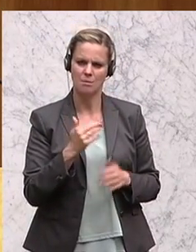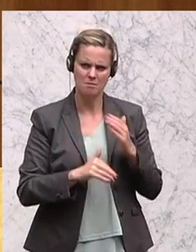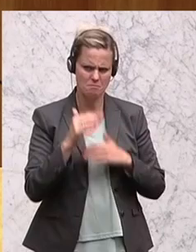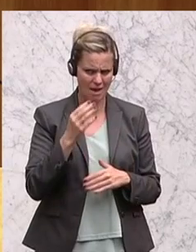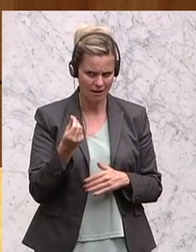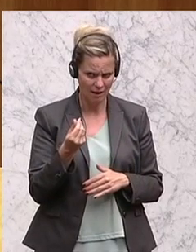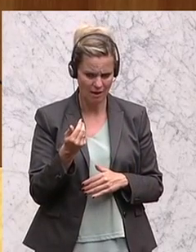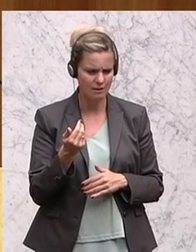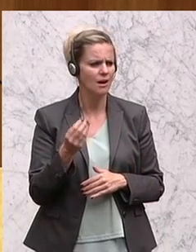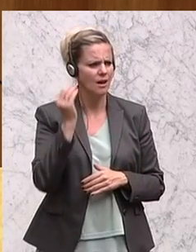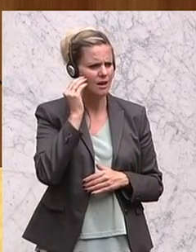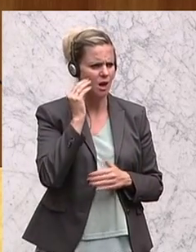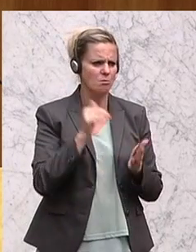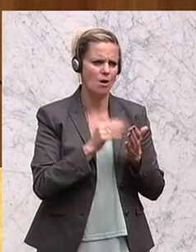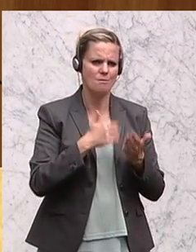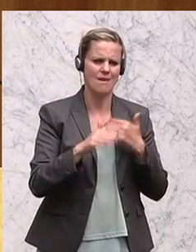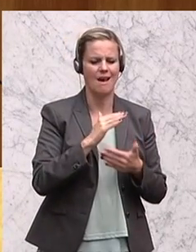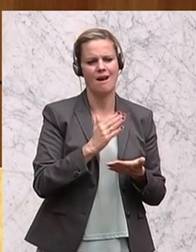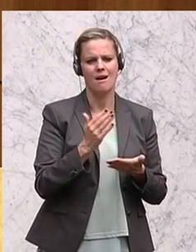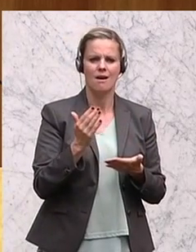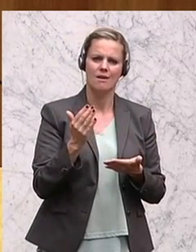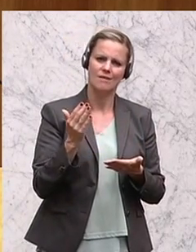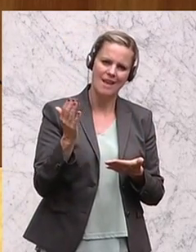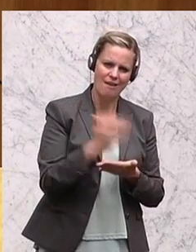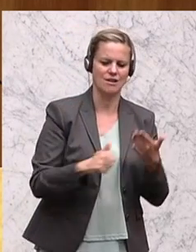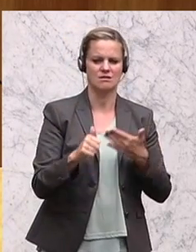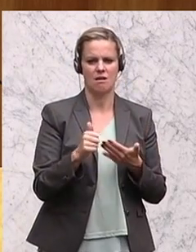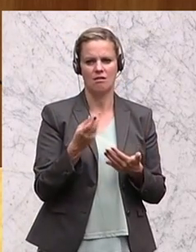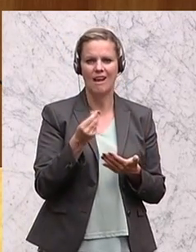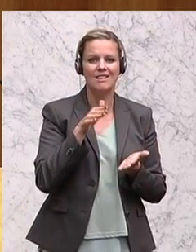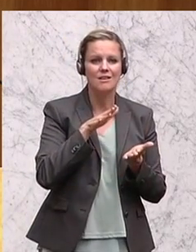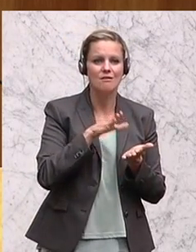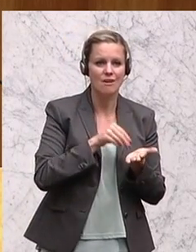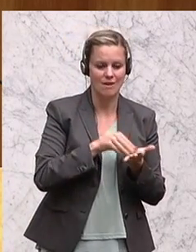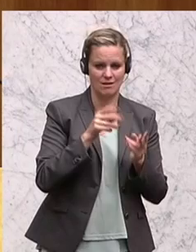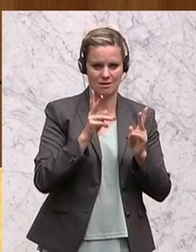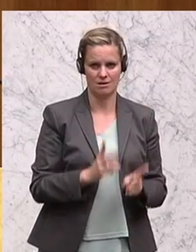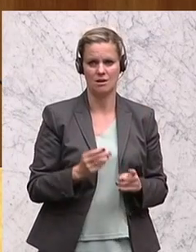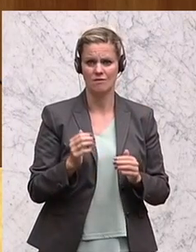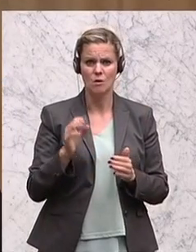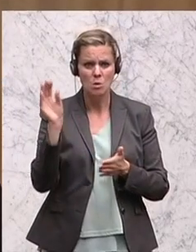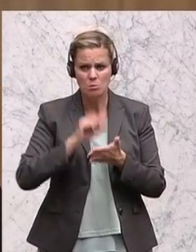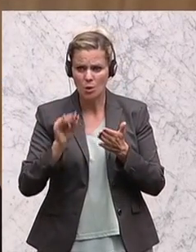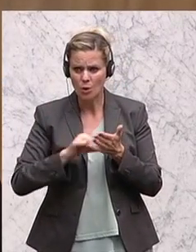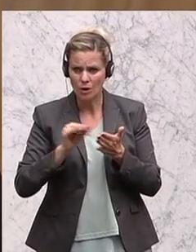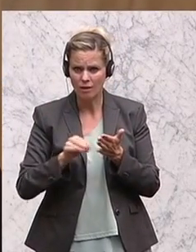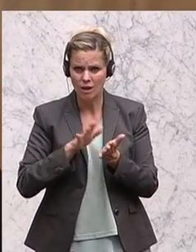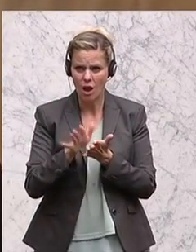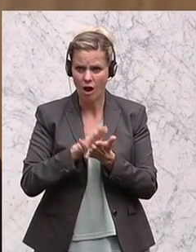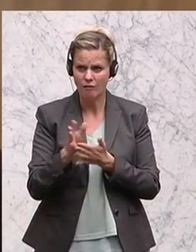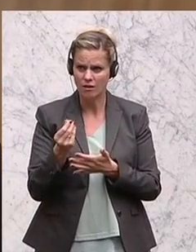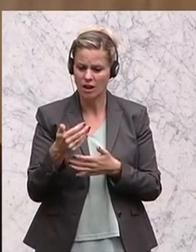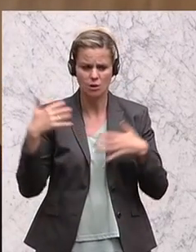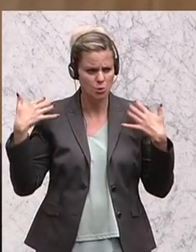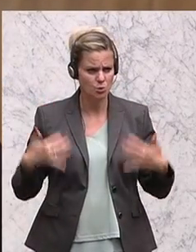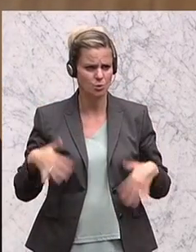mehr Geld, wir brauchen vor allem einen effizienteren Mitteleinsatz, um diese Bildung zu finanzieren, wenn man da weiß, was in Bürokratie versandet und dergleichen fort. Das hat einmal